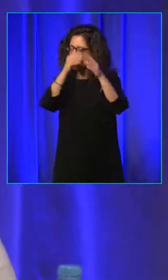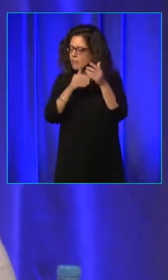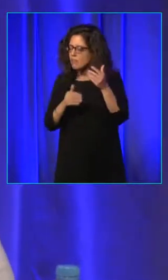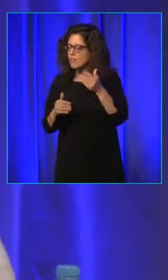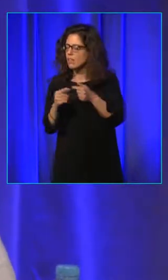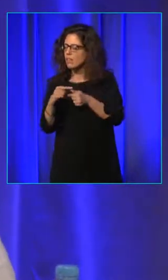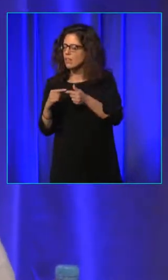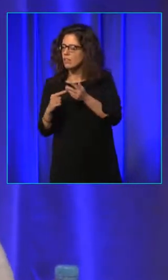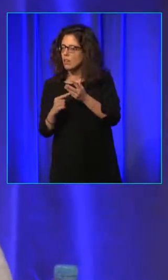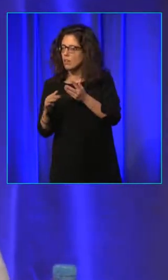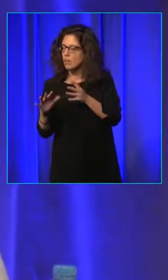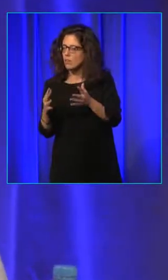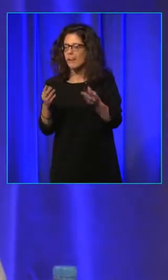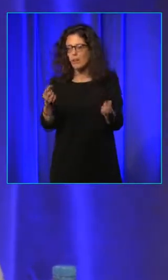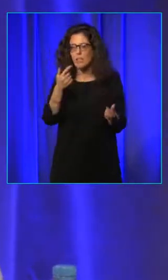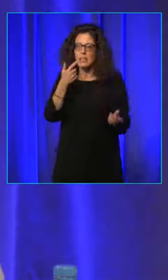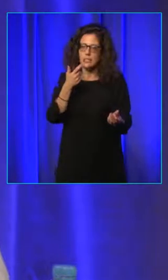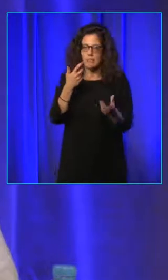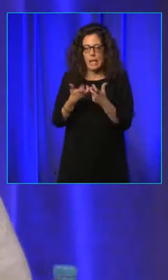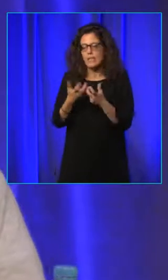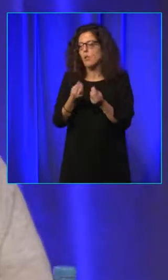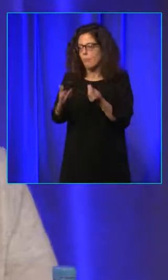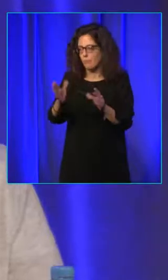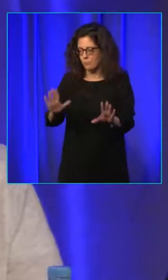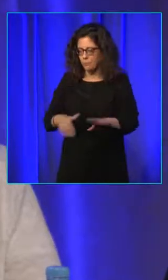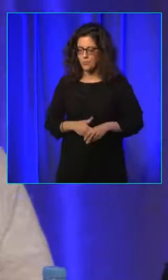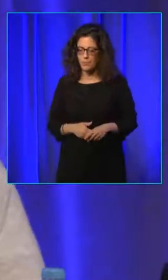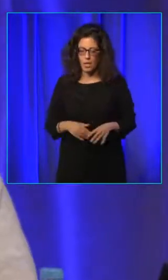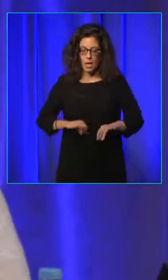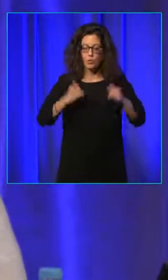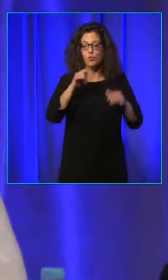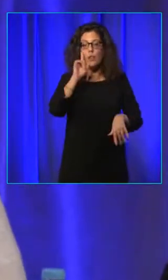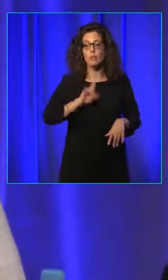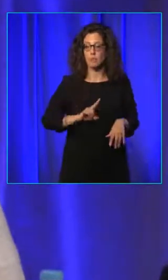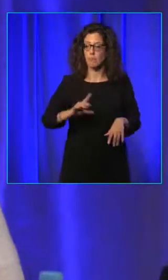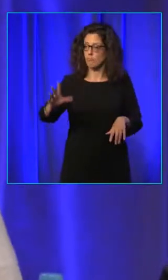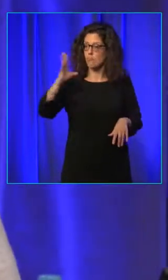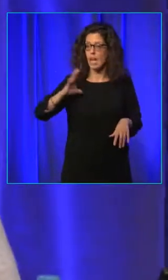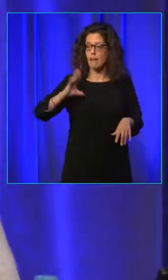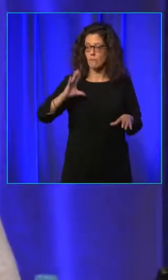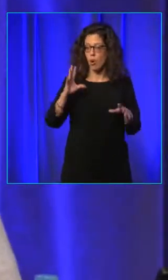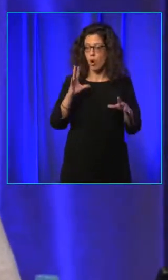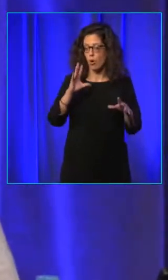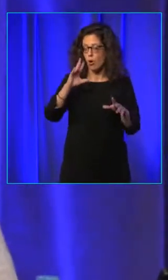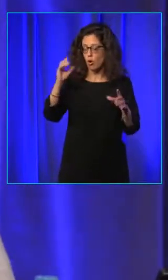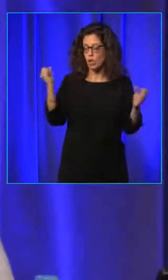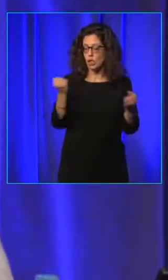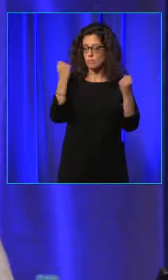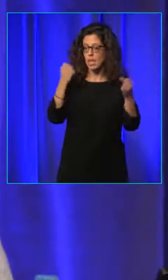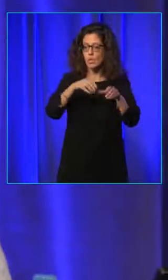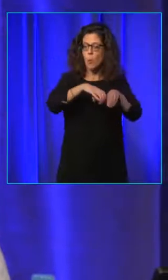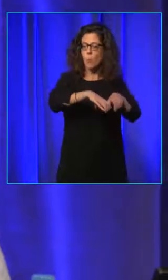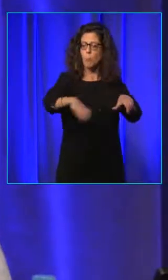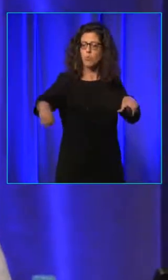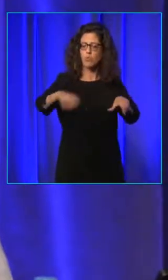que, je vous prends un exemple. J'ai une jeune fille qui était gymnaste qui est tombée de la poutre